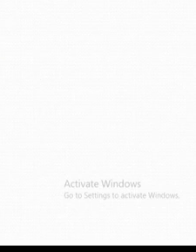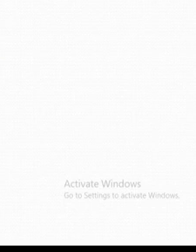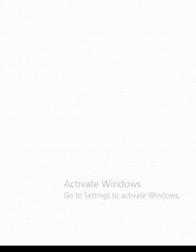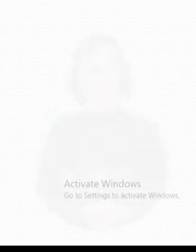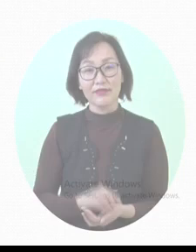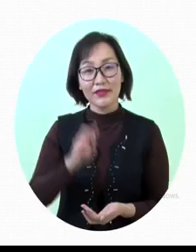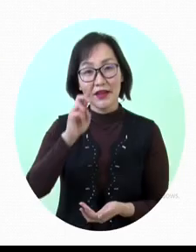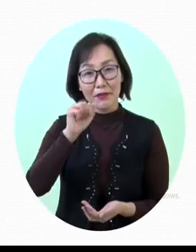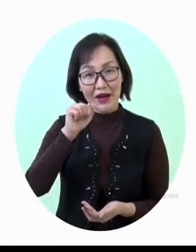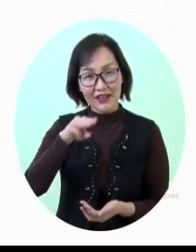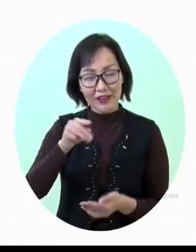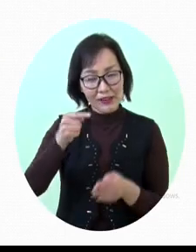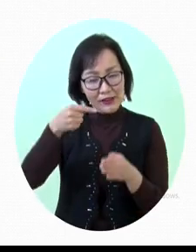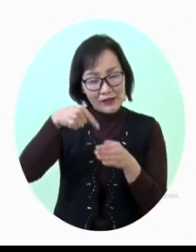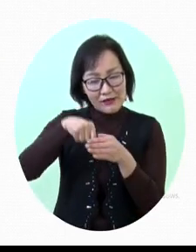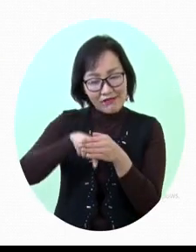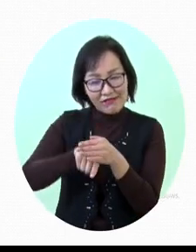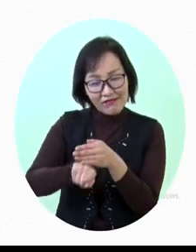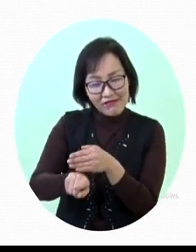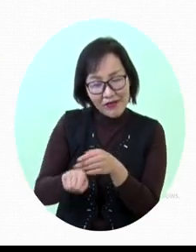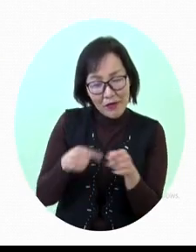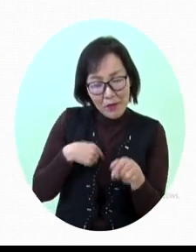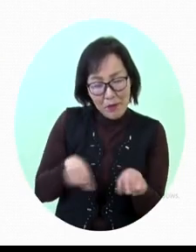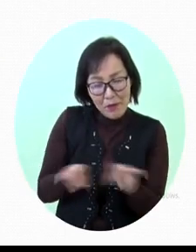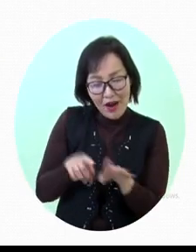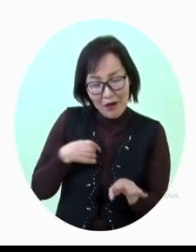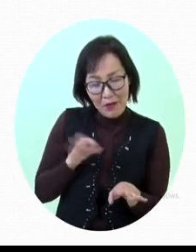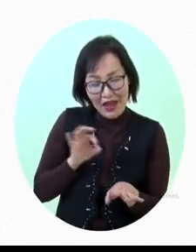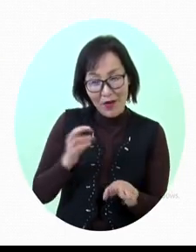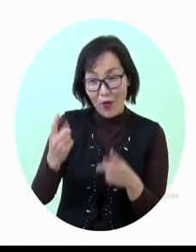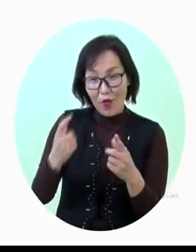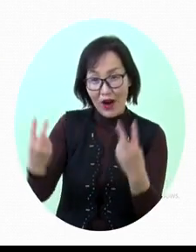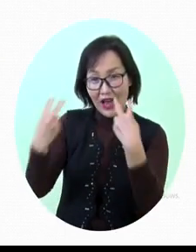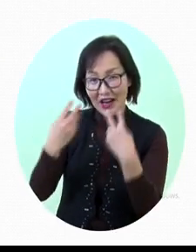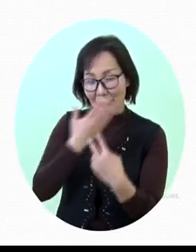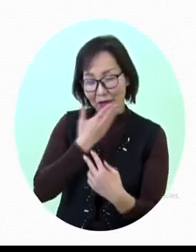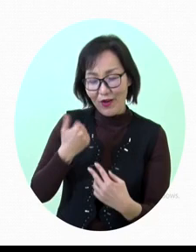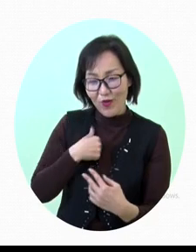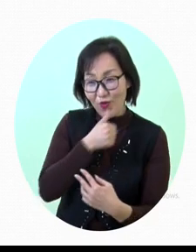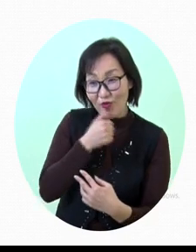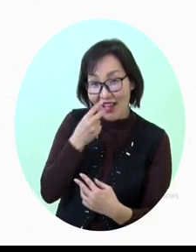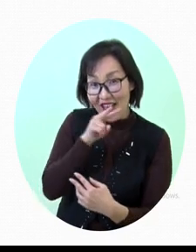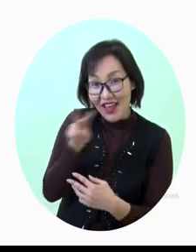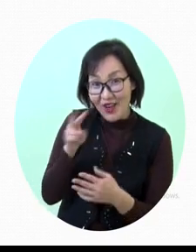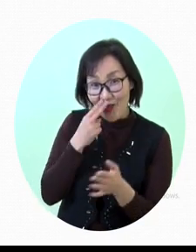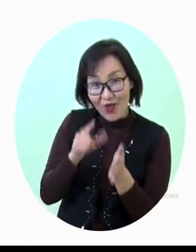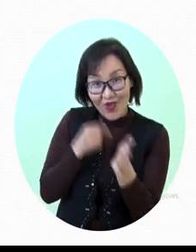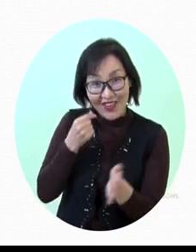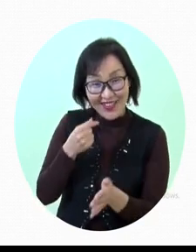Зөвхөн бат далтыг харахыг хүссэн. Яагаад гэвэл хин ямар муу